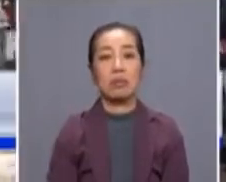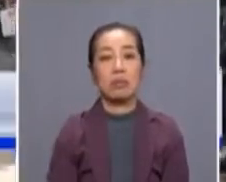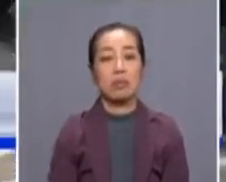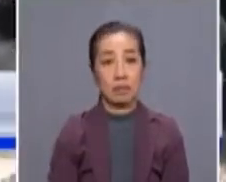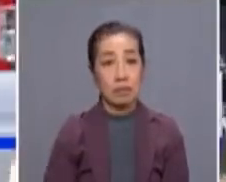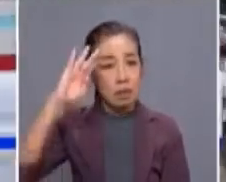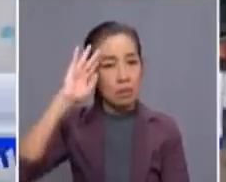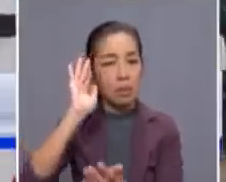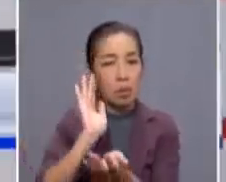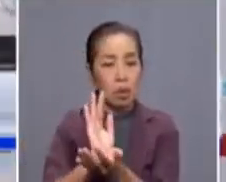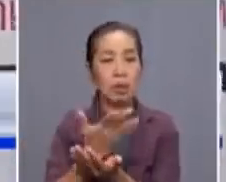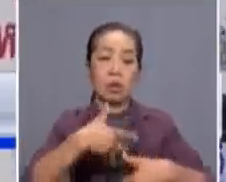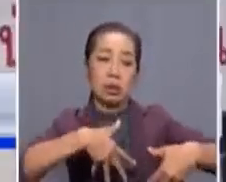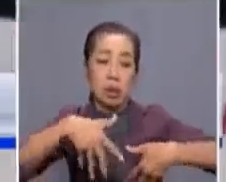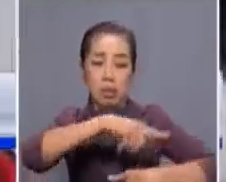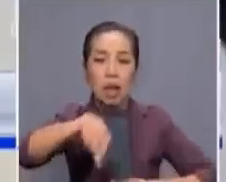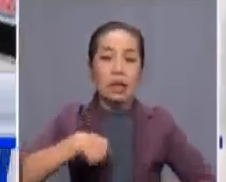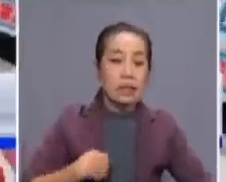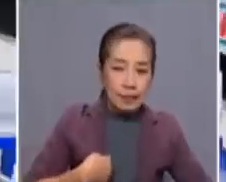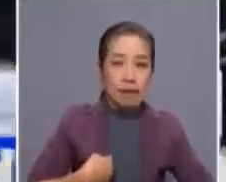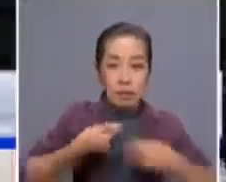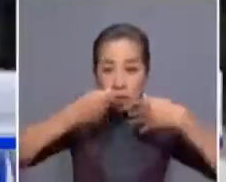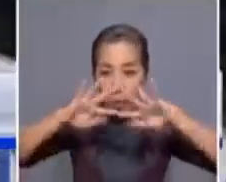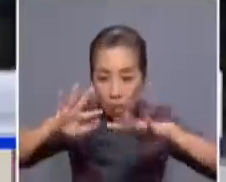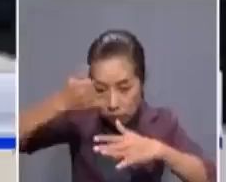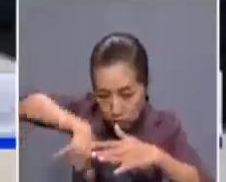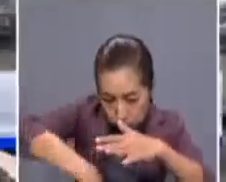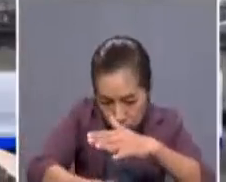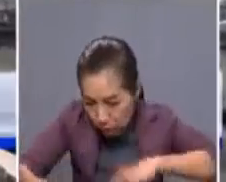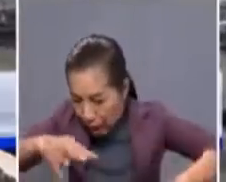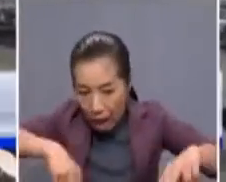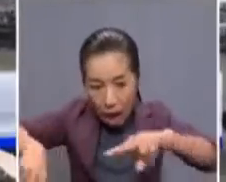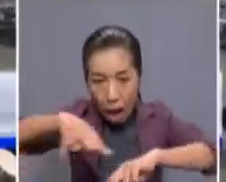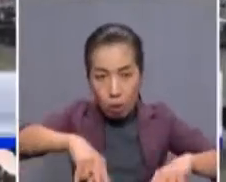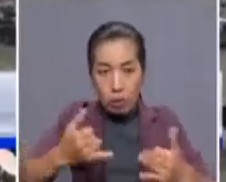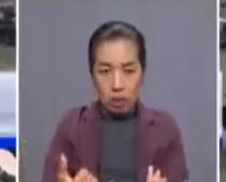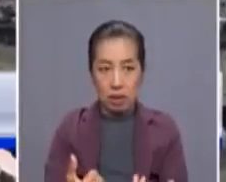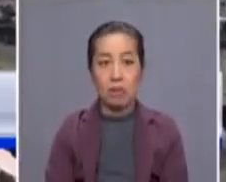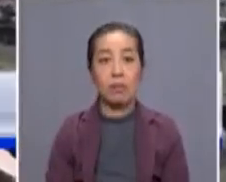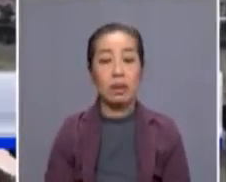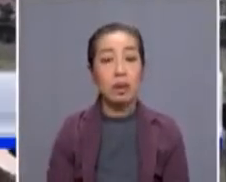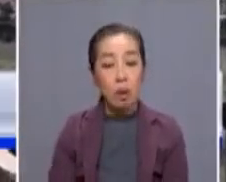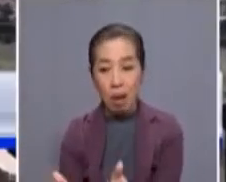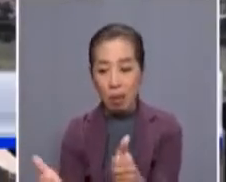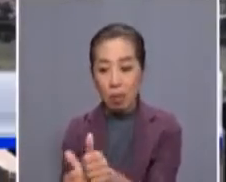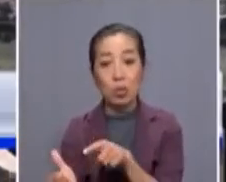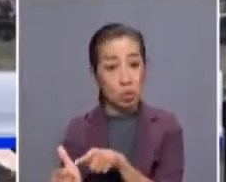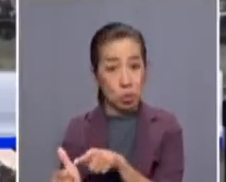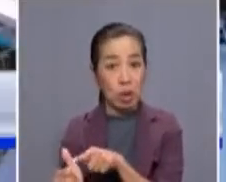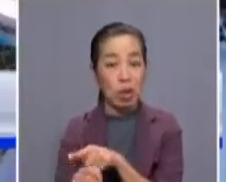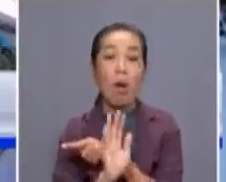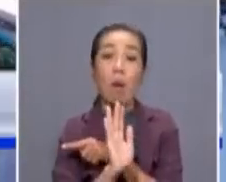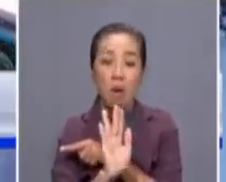ซึ่งทางเจ้าหน้าที่เนี่ยรวมถึงชาวบ้านยังคงเร่งระดมค้นหากันต่อไปจนถึงที่สุดส่วนศพของเจ้าหน้าที่ติดตามน